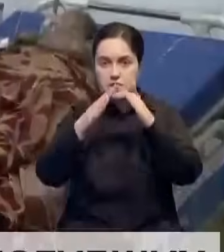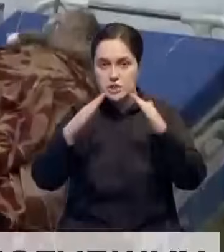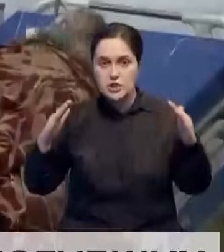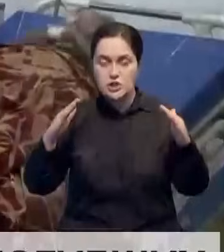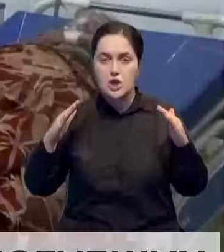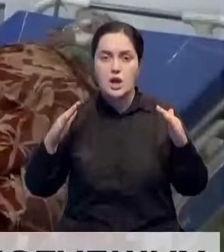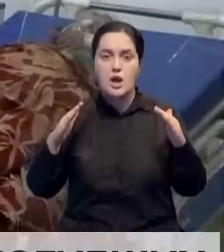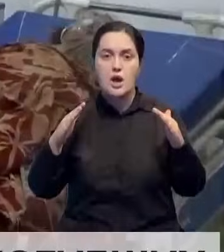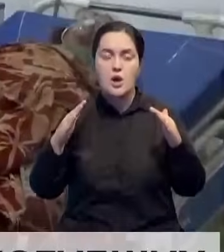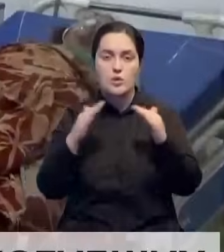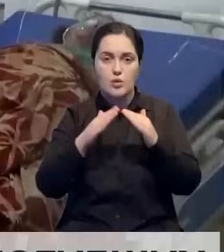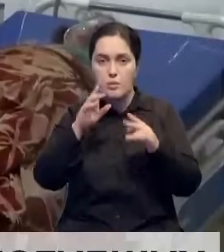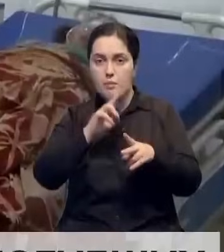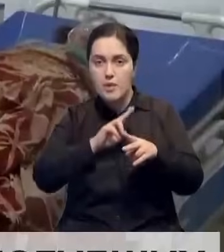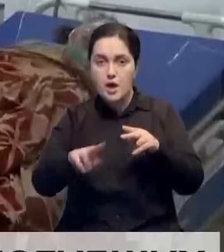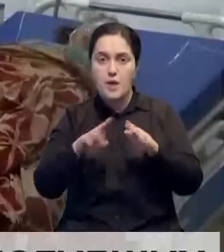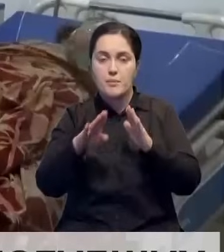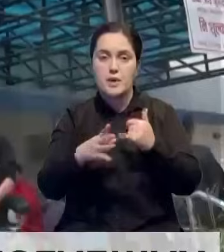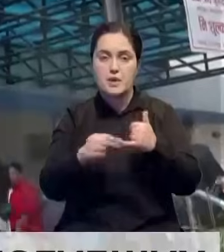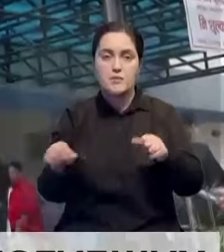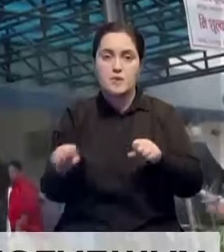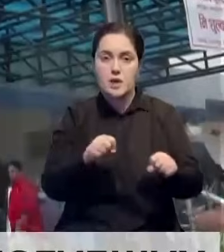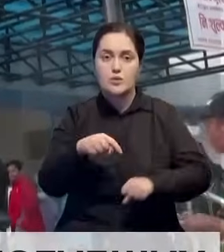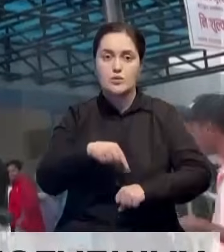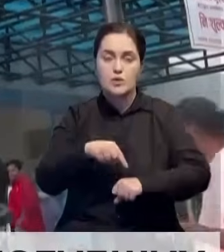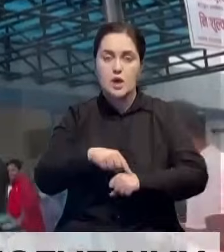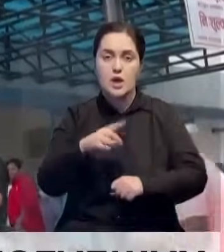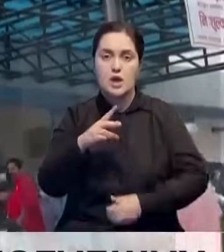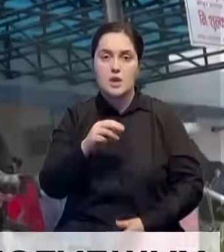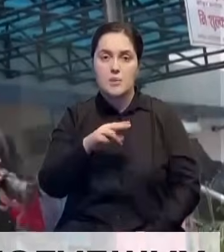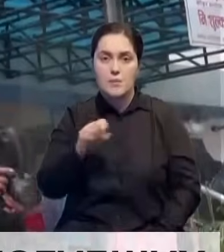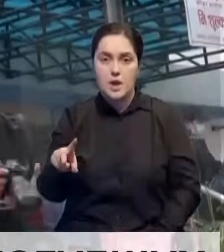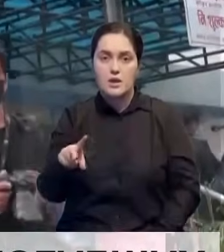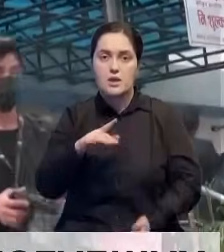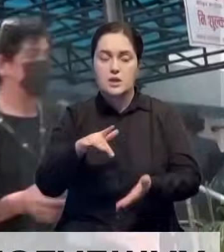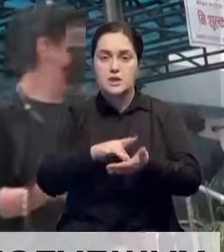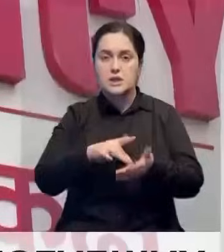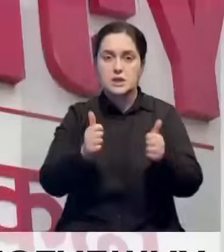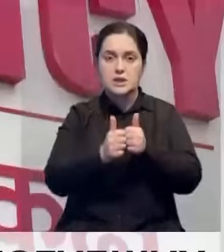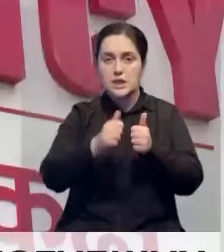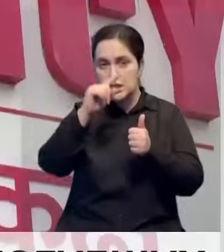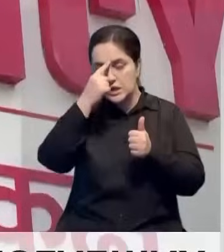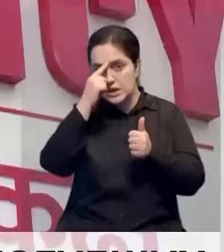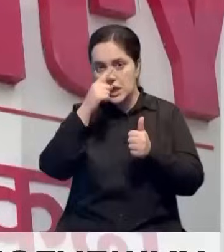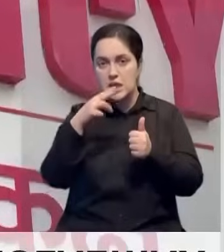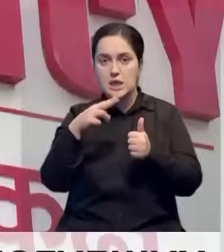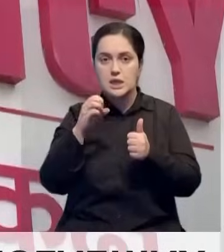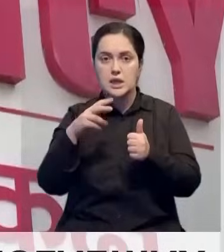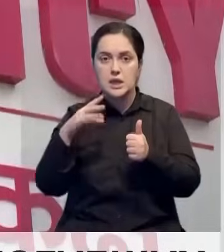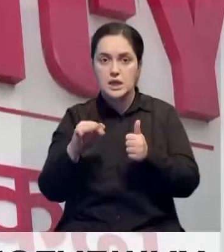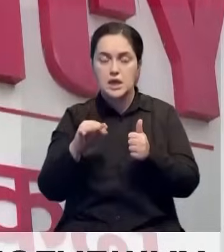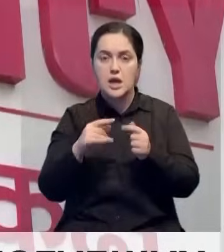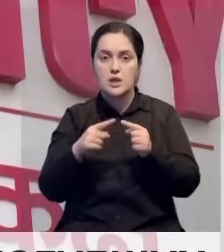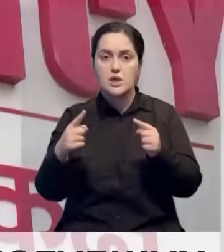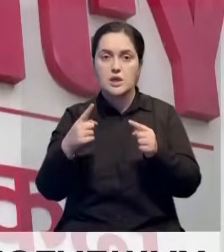крыши над головой. По данным местных СМИ, подземные толчки ощущались и в столице Непала, а также в городах соседней Индии, включая Дели. В